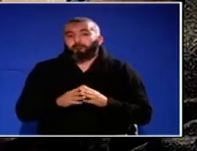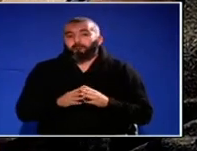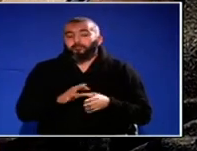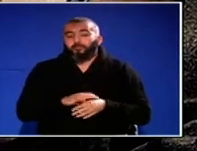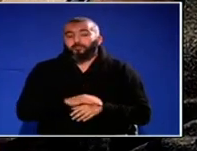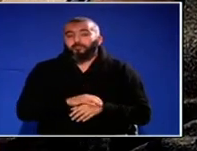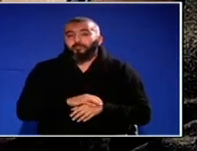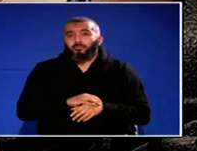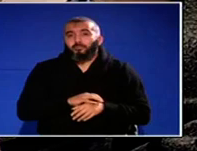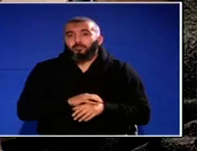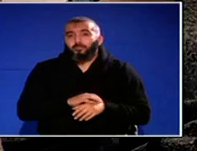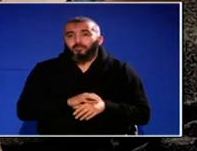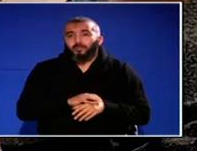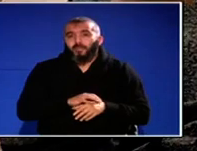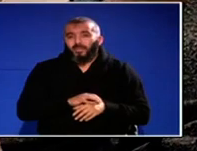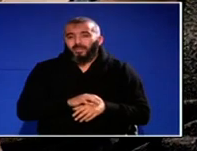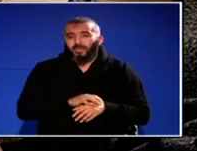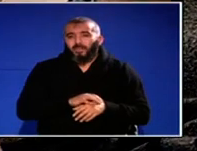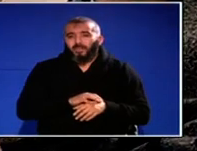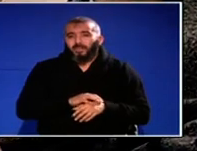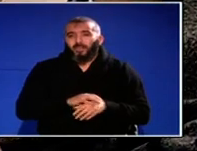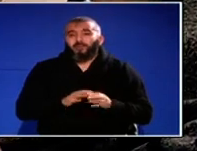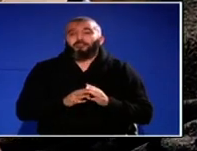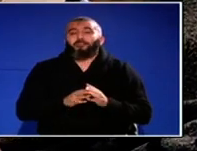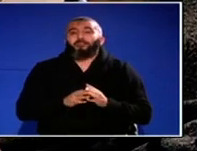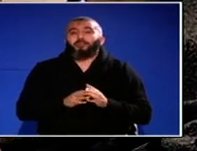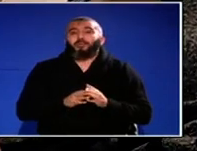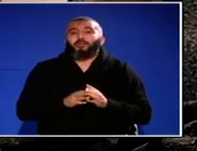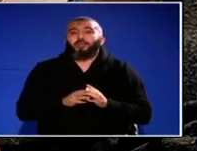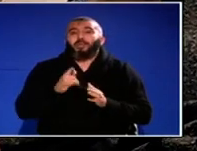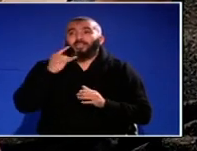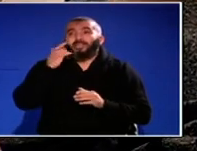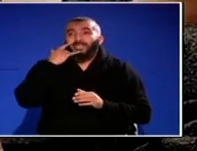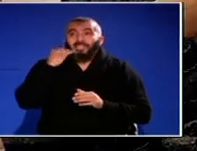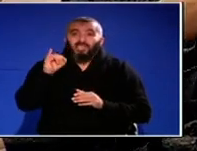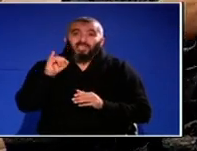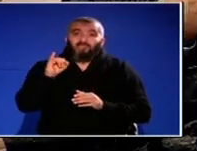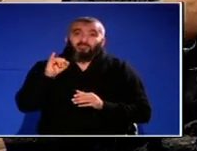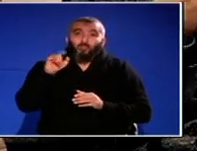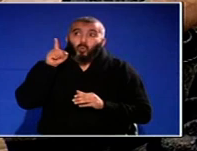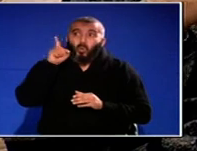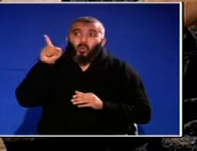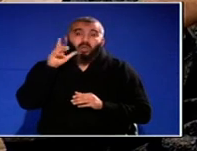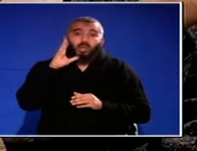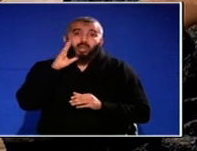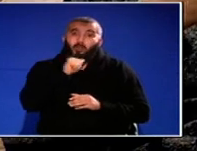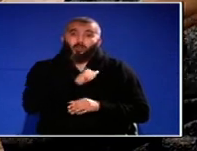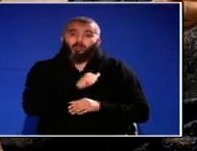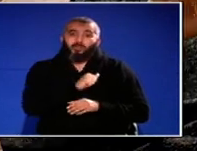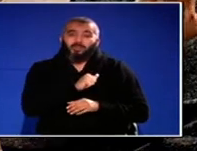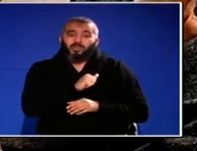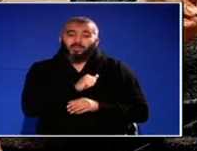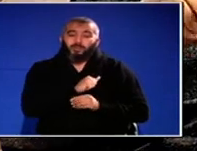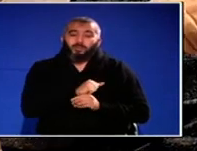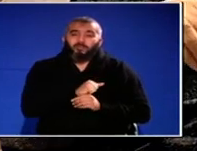الان كي يزيد الحاجه على الحاجه تاعه، او عفوا لما يكون موش في مقدوري انا، ما موش في مقدوري الان، ففي هذه